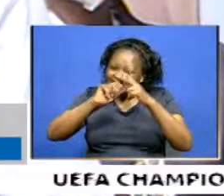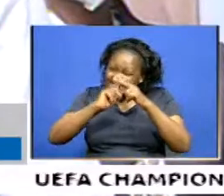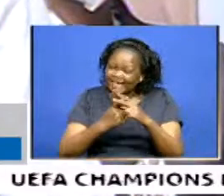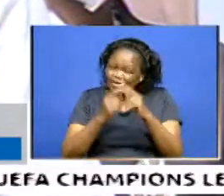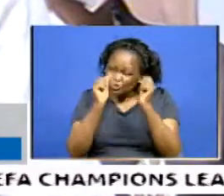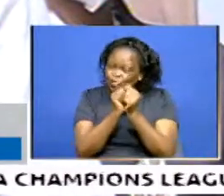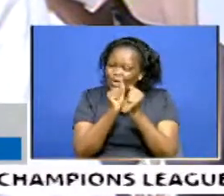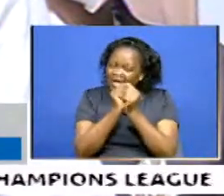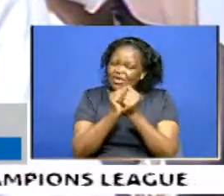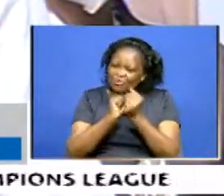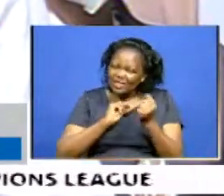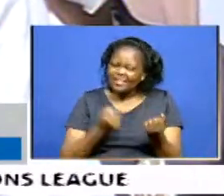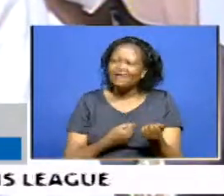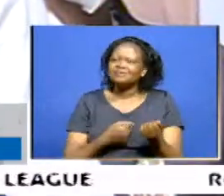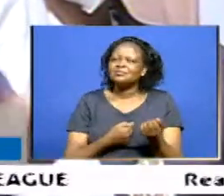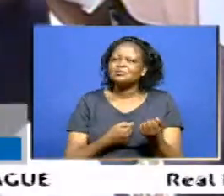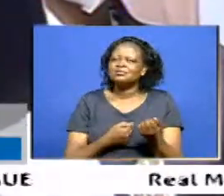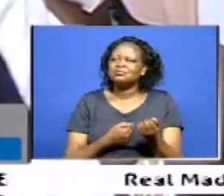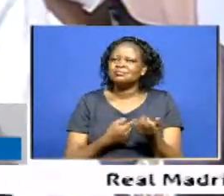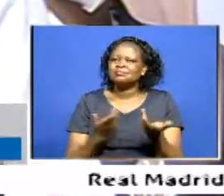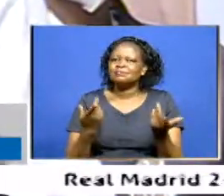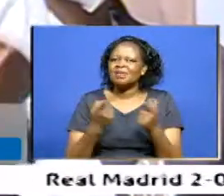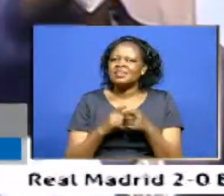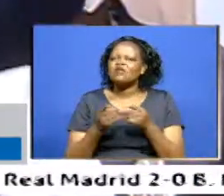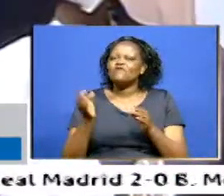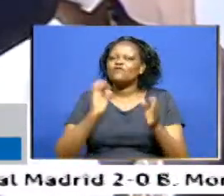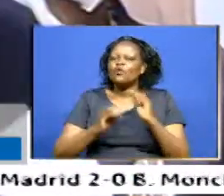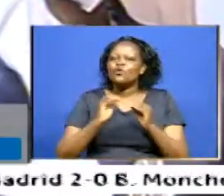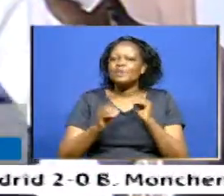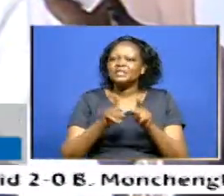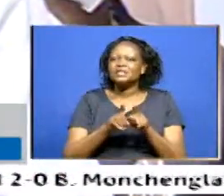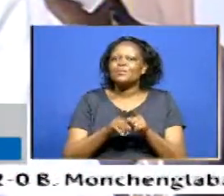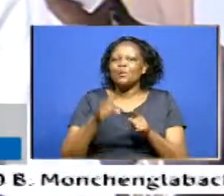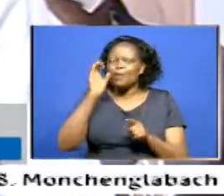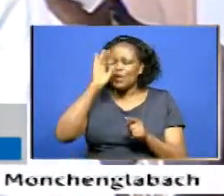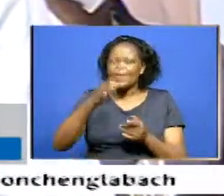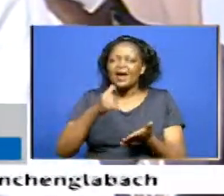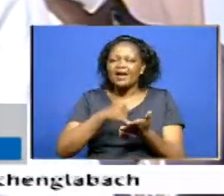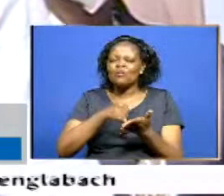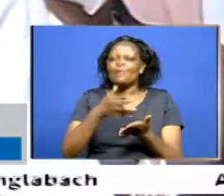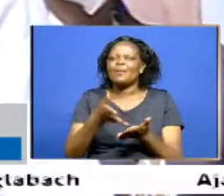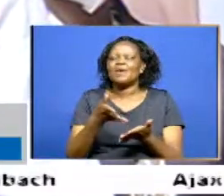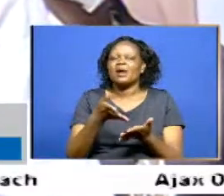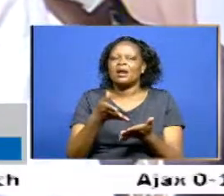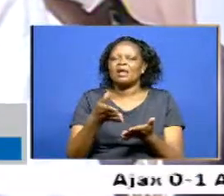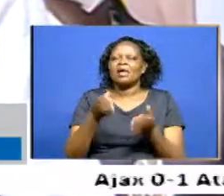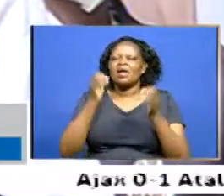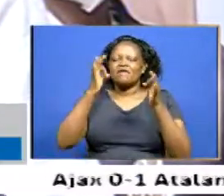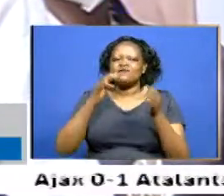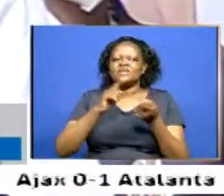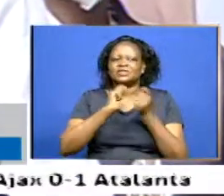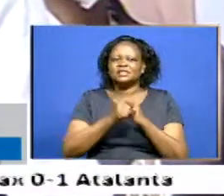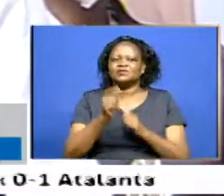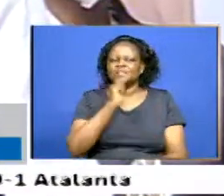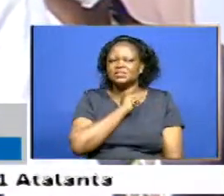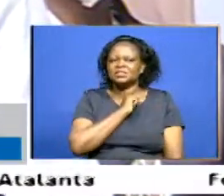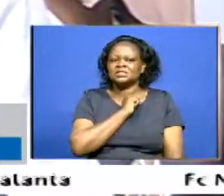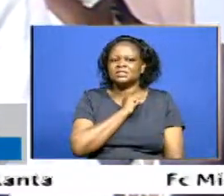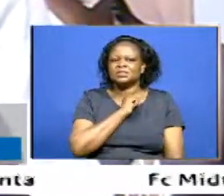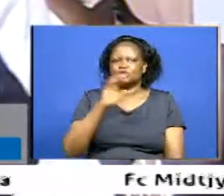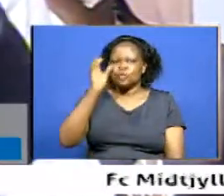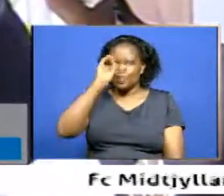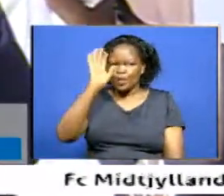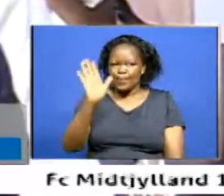sisi pamoja. Na umechangia na maoni yako iko hapa ndani. So kama umebadilisha maoni